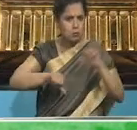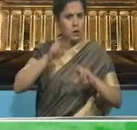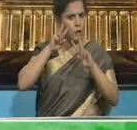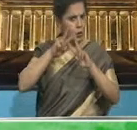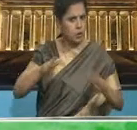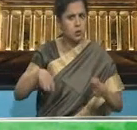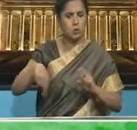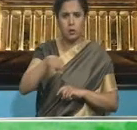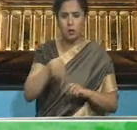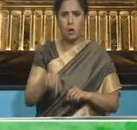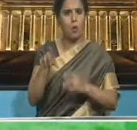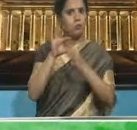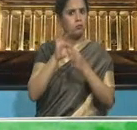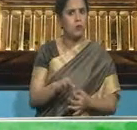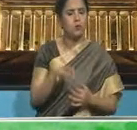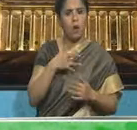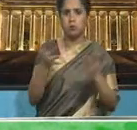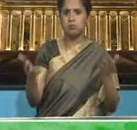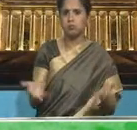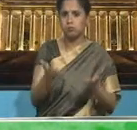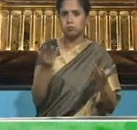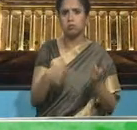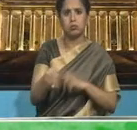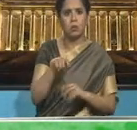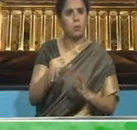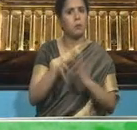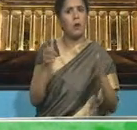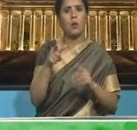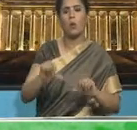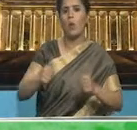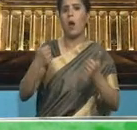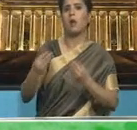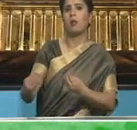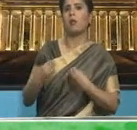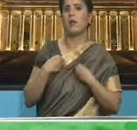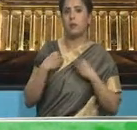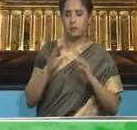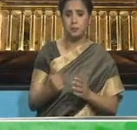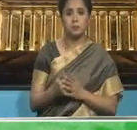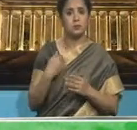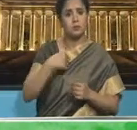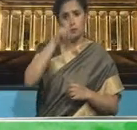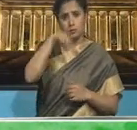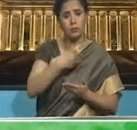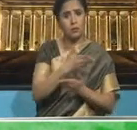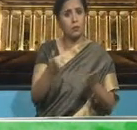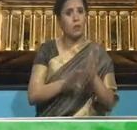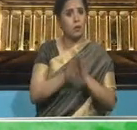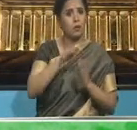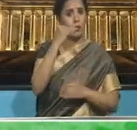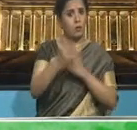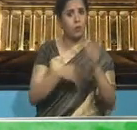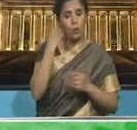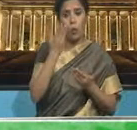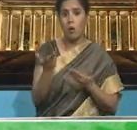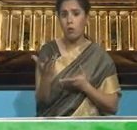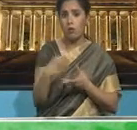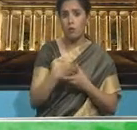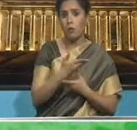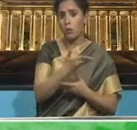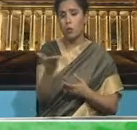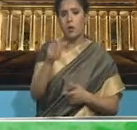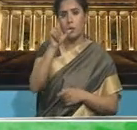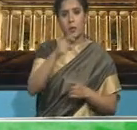के अनुरूप आगे बढ़ने में सक्षम बनाती है। मैं देश की प्रगति में योगदान देने वाले